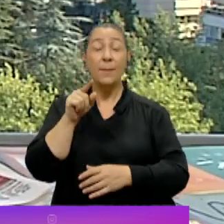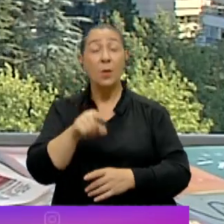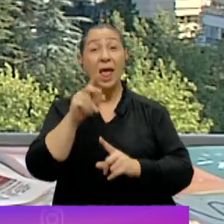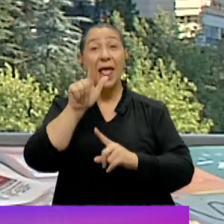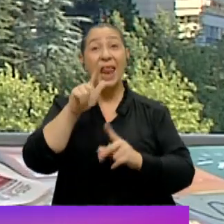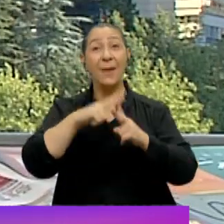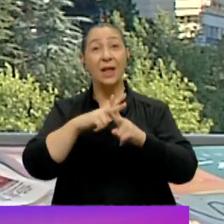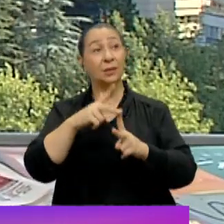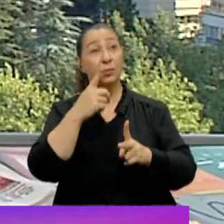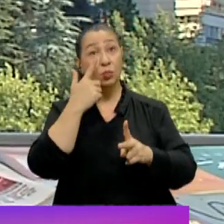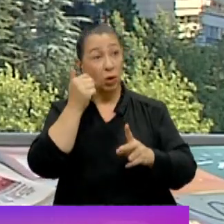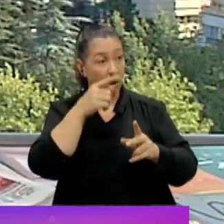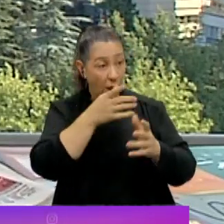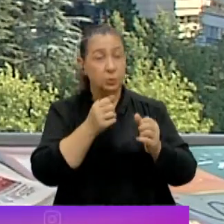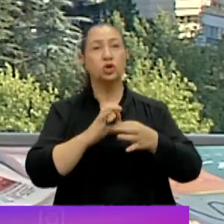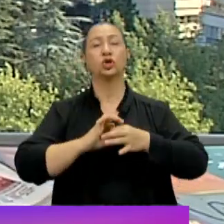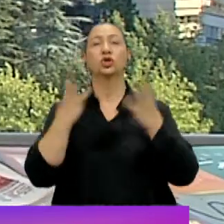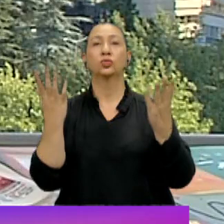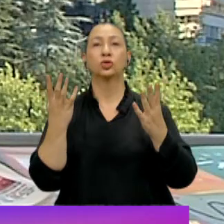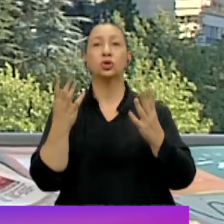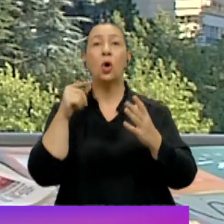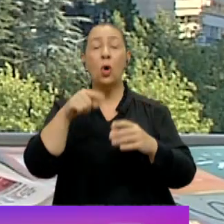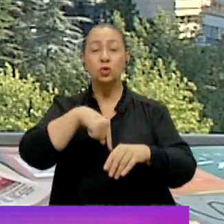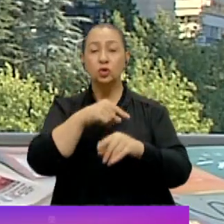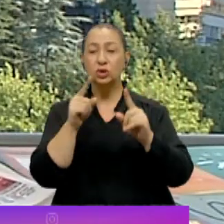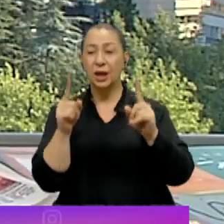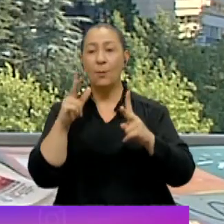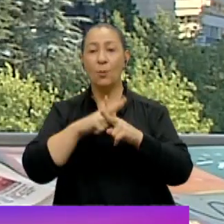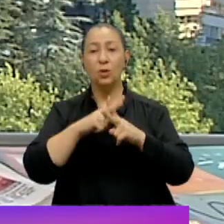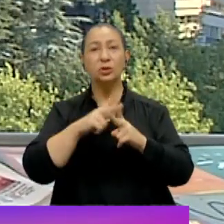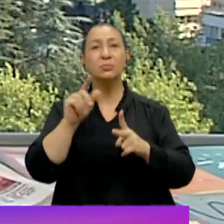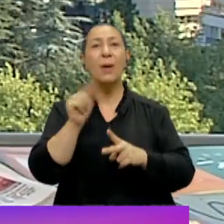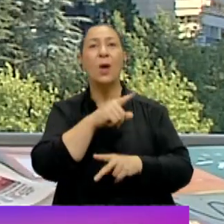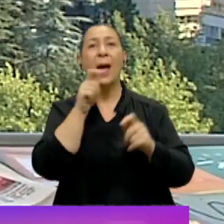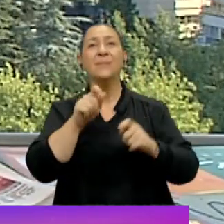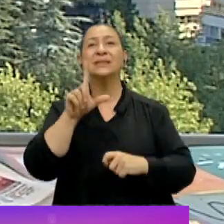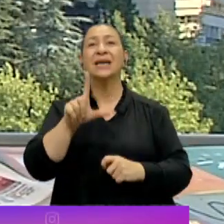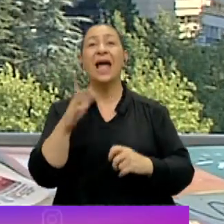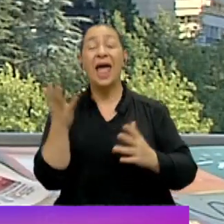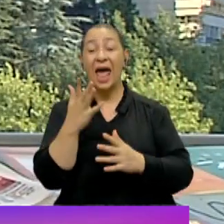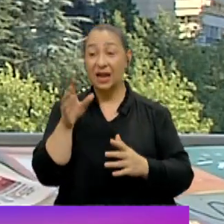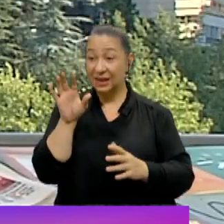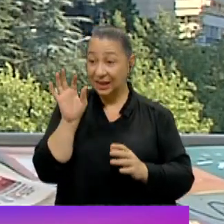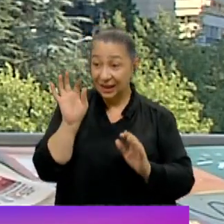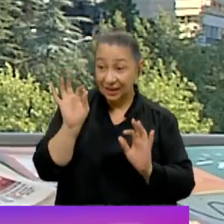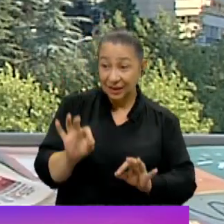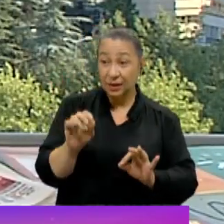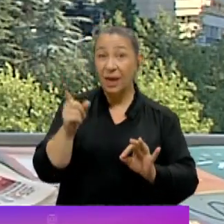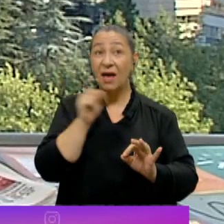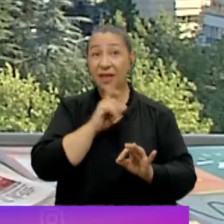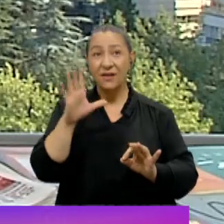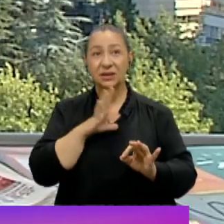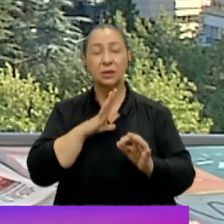emniyet müdürüne intikal ettikten sonra çözümlenebilmiş. O esnada polis memurlarının yapması gereken, eğer tespit edilen ihlal